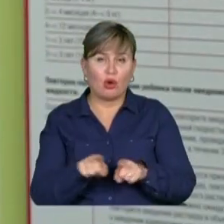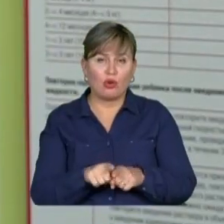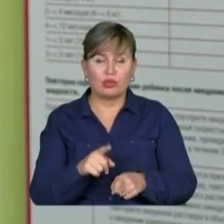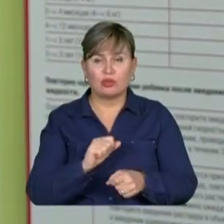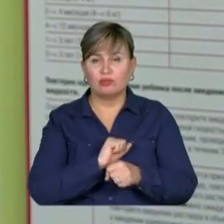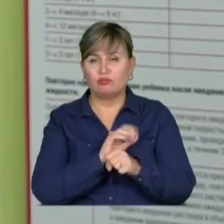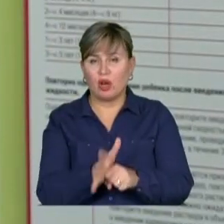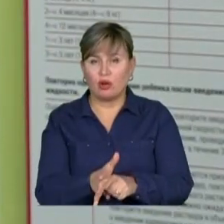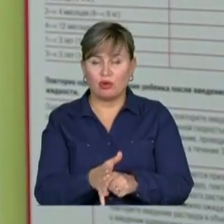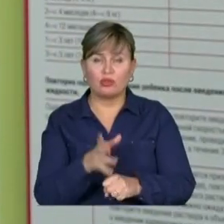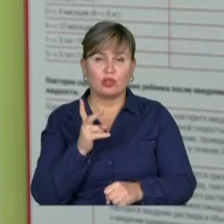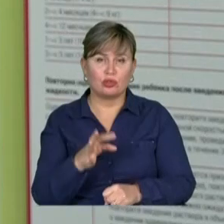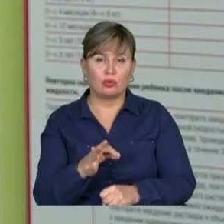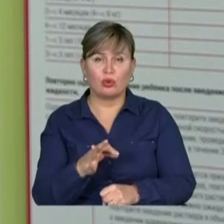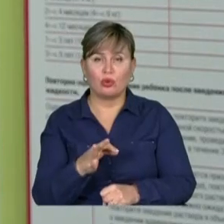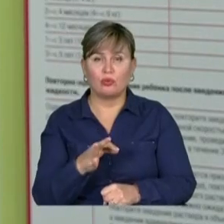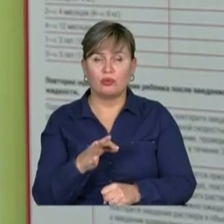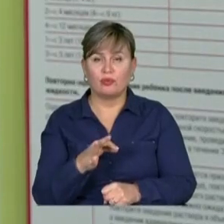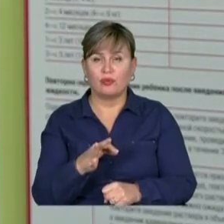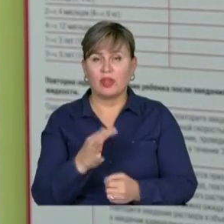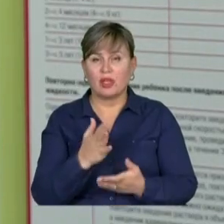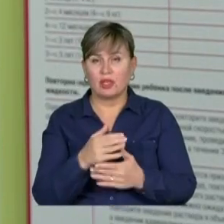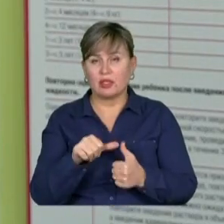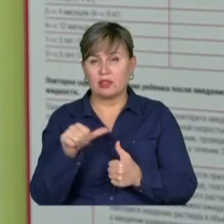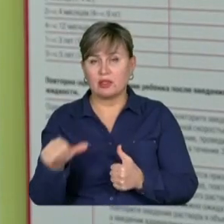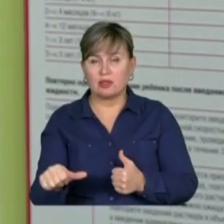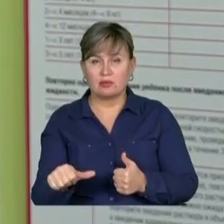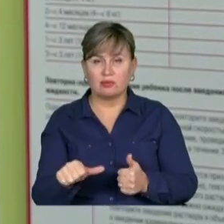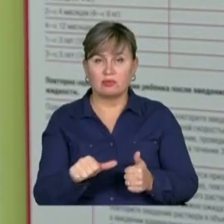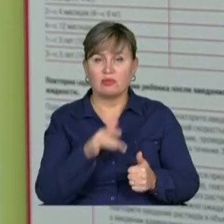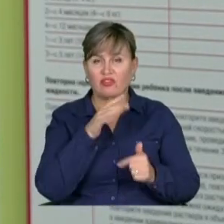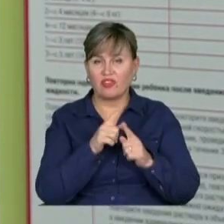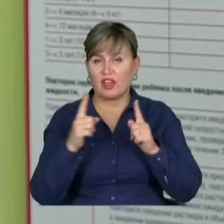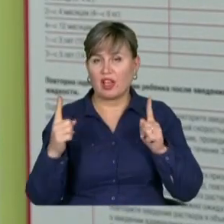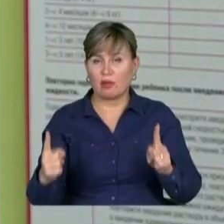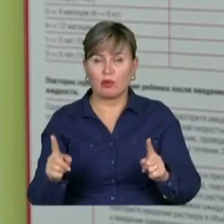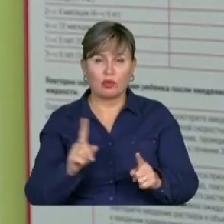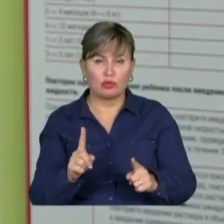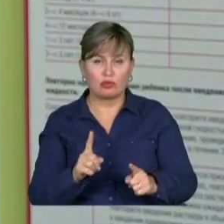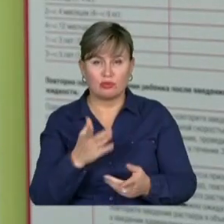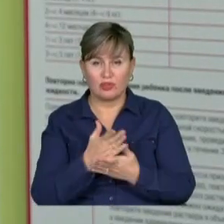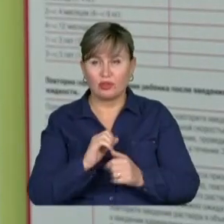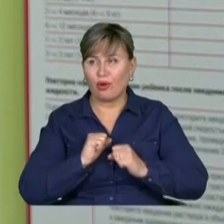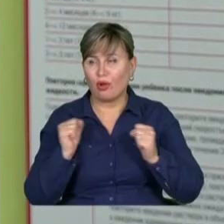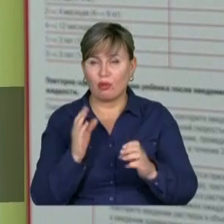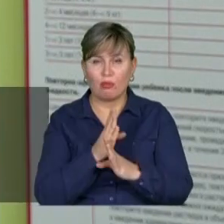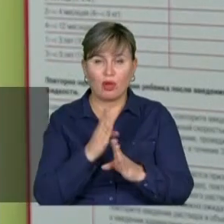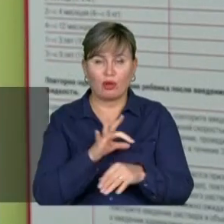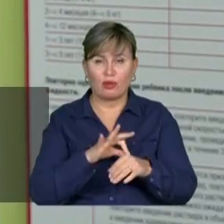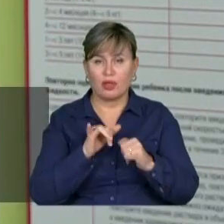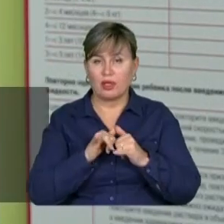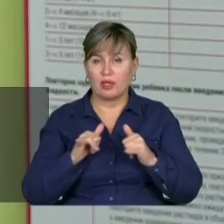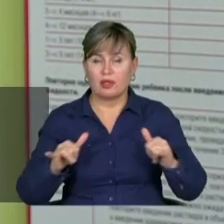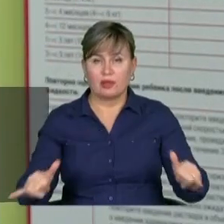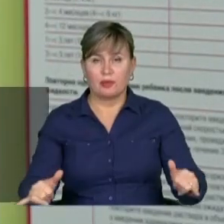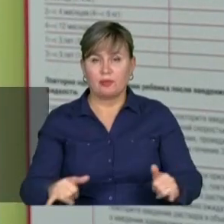ковидом, но единственный момент исключения – это инкубационный период, основное то, что мы берем заметку. Инкубационный период